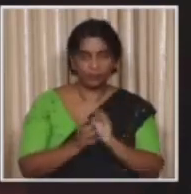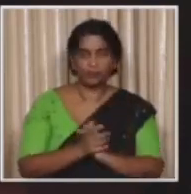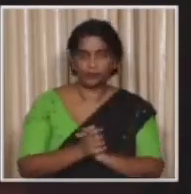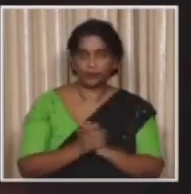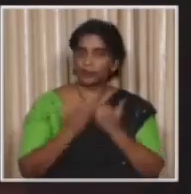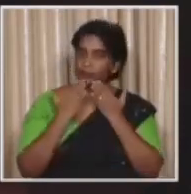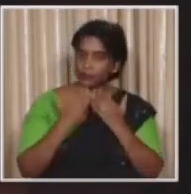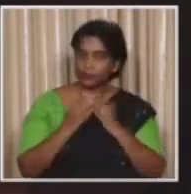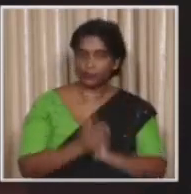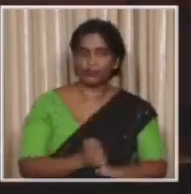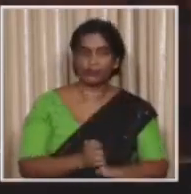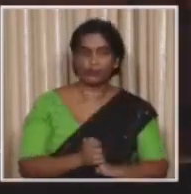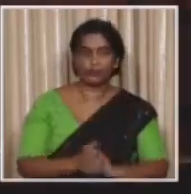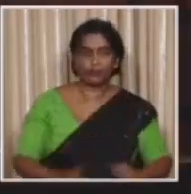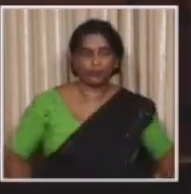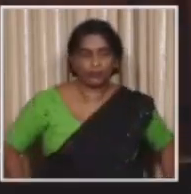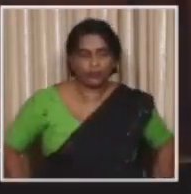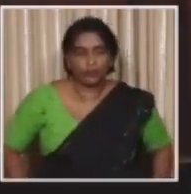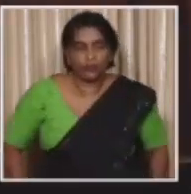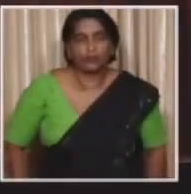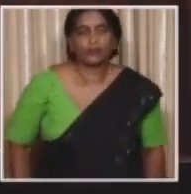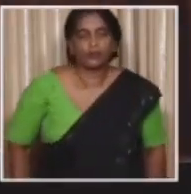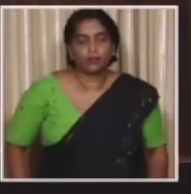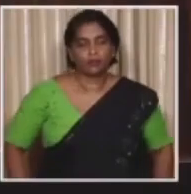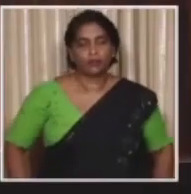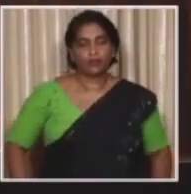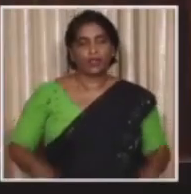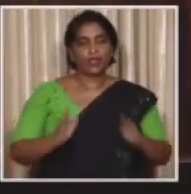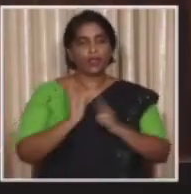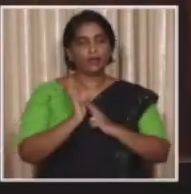ඉල්ලීමක් කරනවා ස්තුතියි බෝමිසිතේ ඔබතුමාට කරුණිමල් ලංසමෙත්තම ඔබතුමා